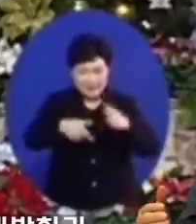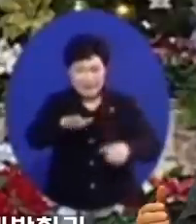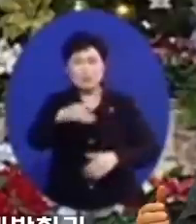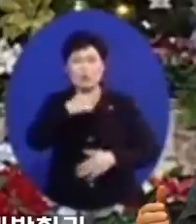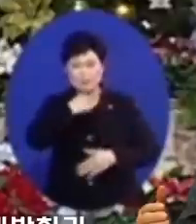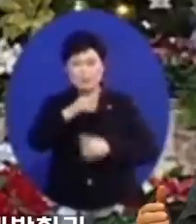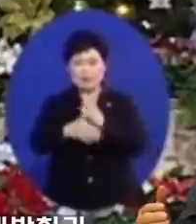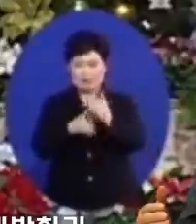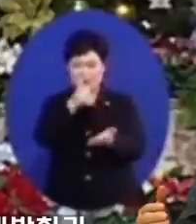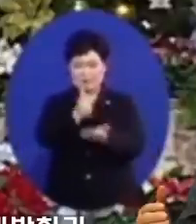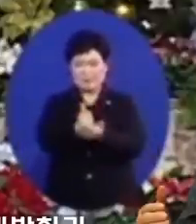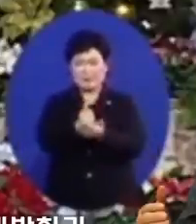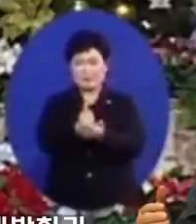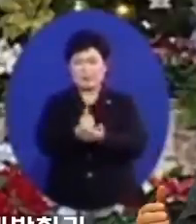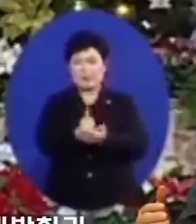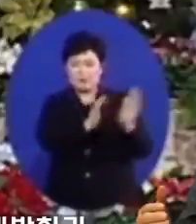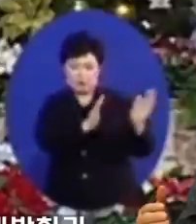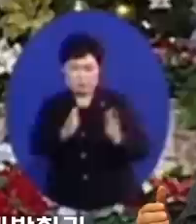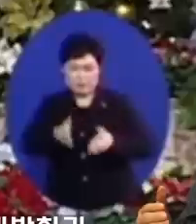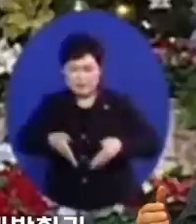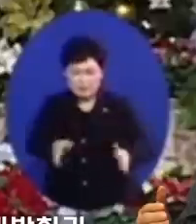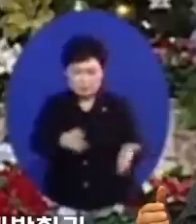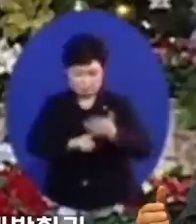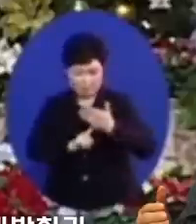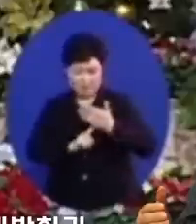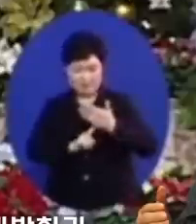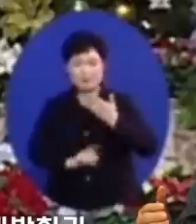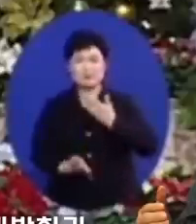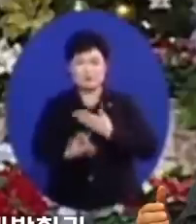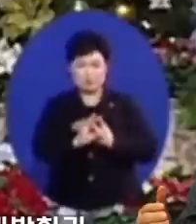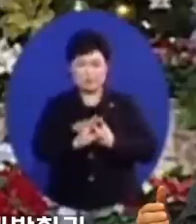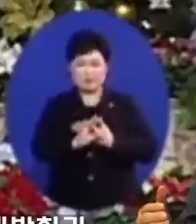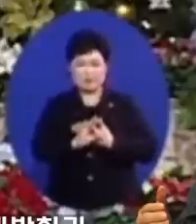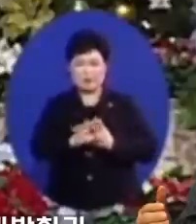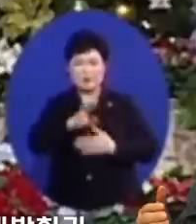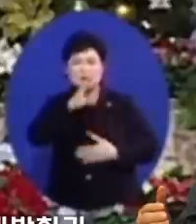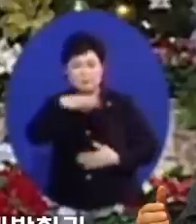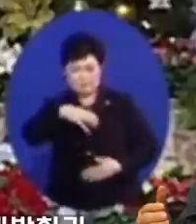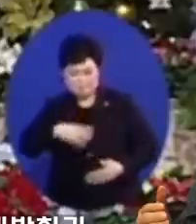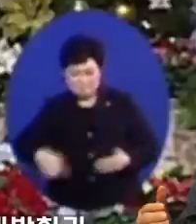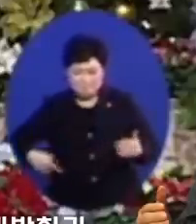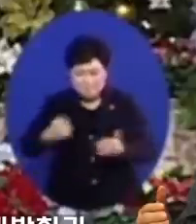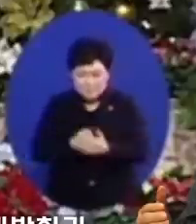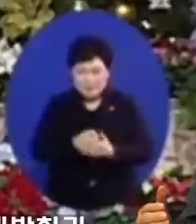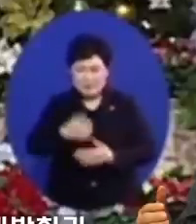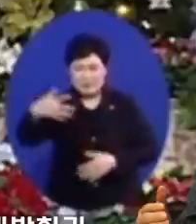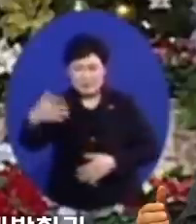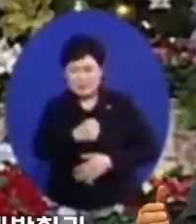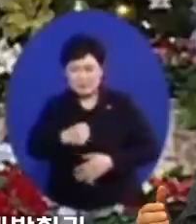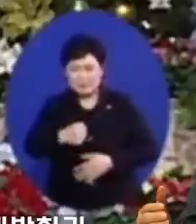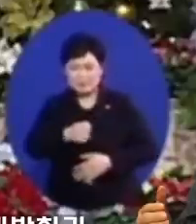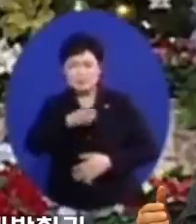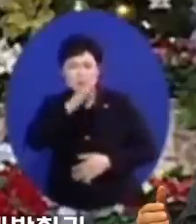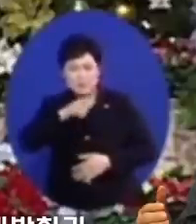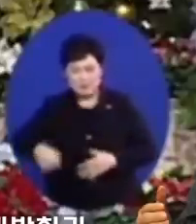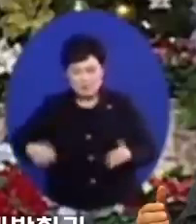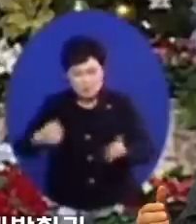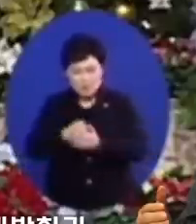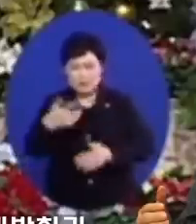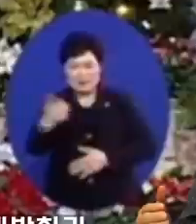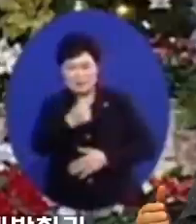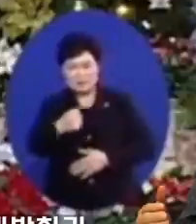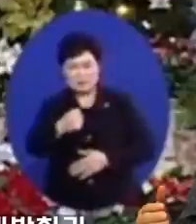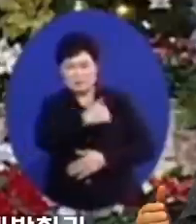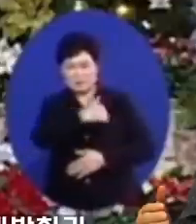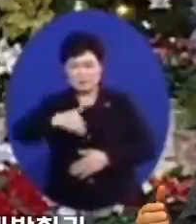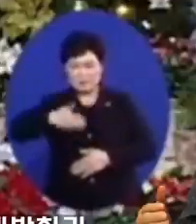하나님이 준비한 길을 보여주면 몸심을 가지고 용기를 가지고